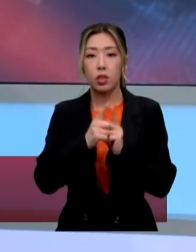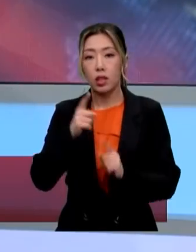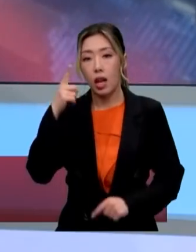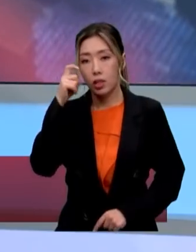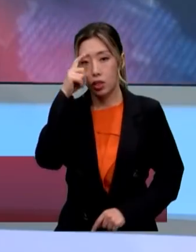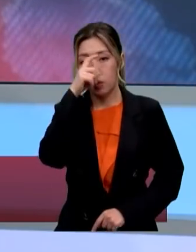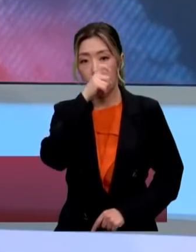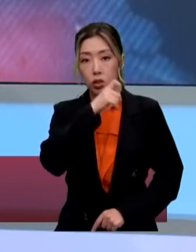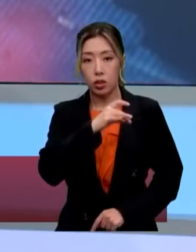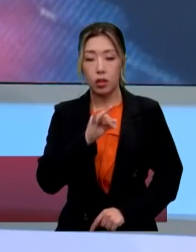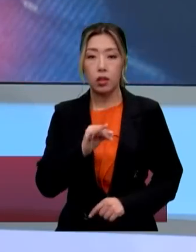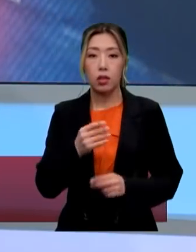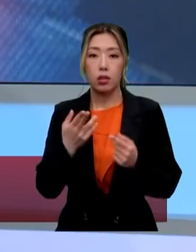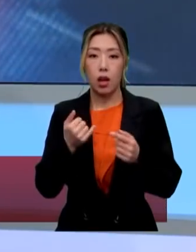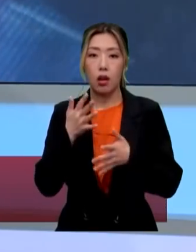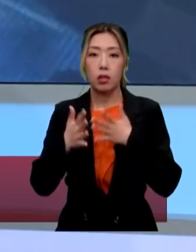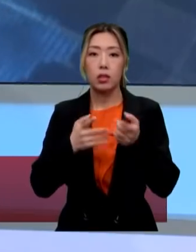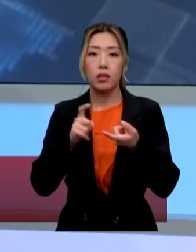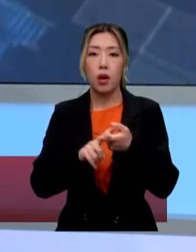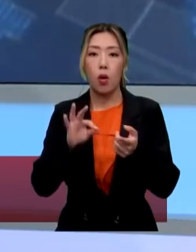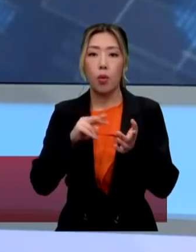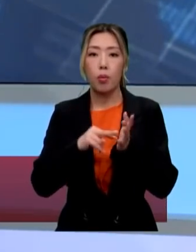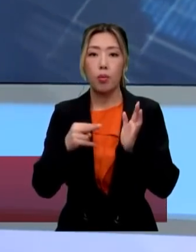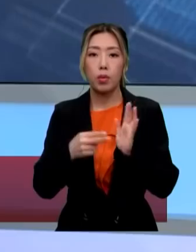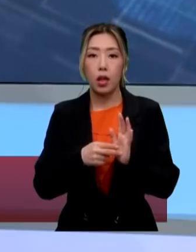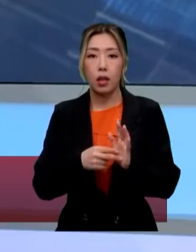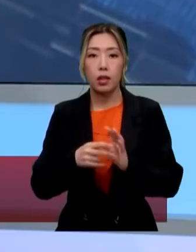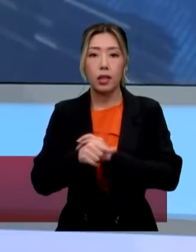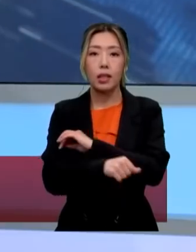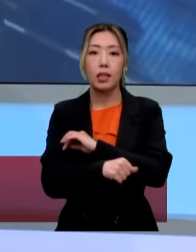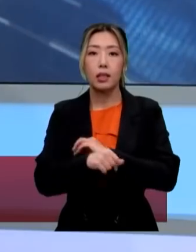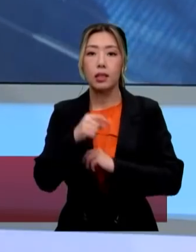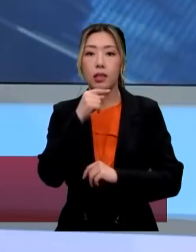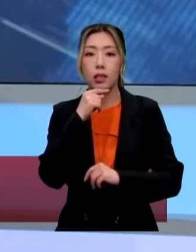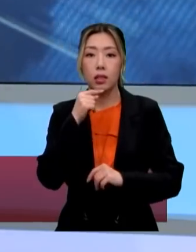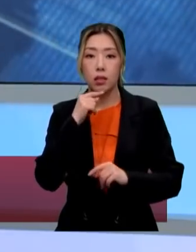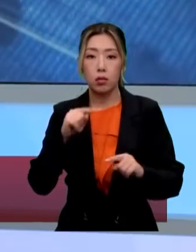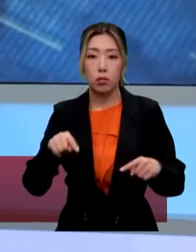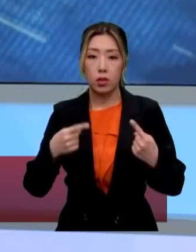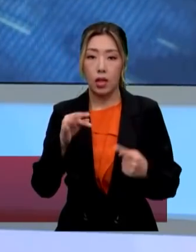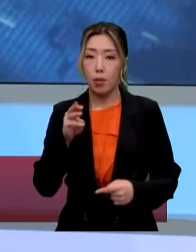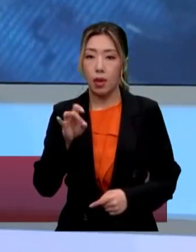Алиевым и опроверг прогнозируемые планы о восстановлении границ Российской империи.